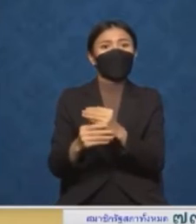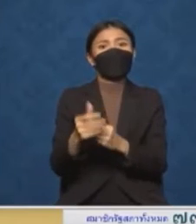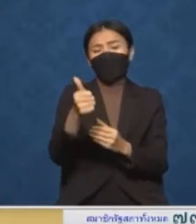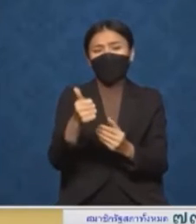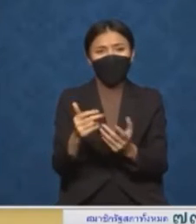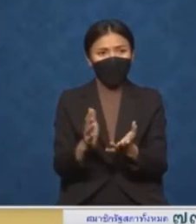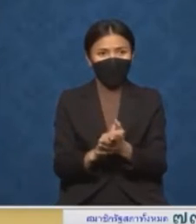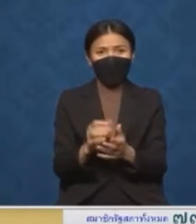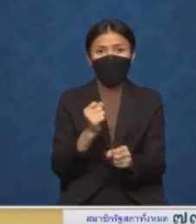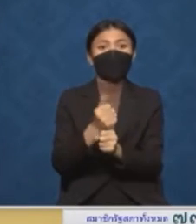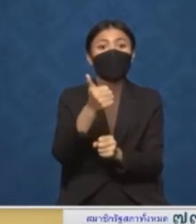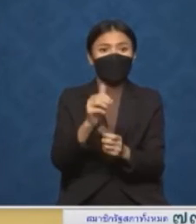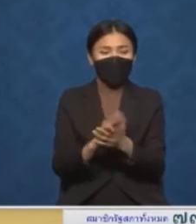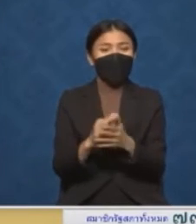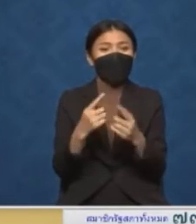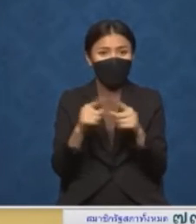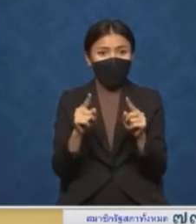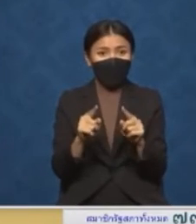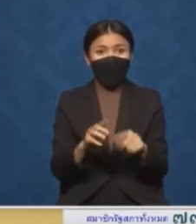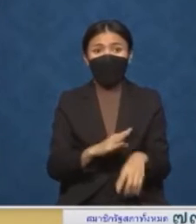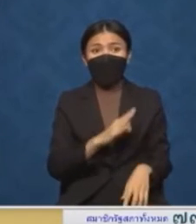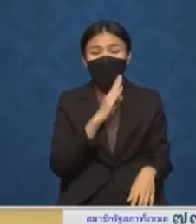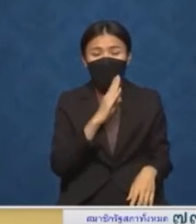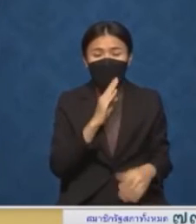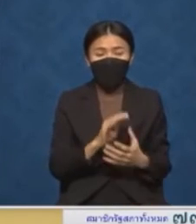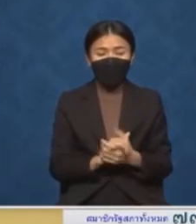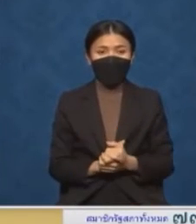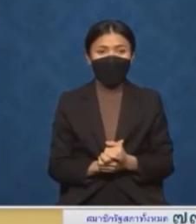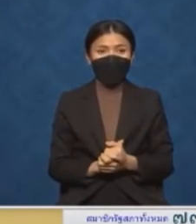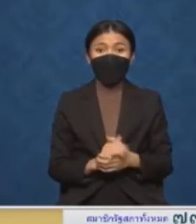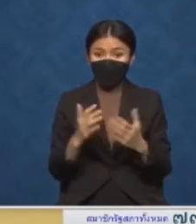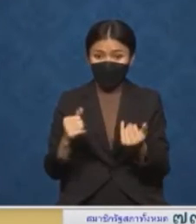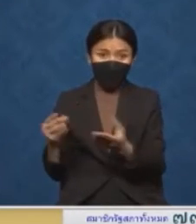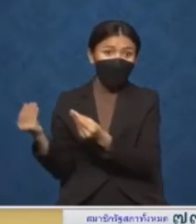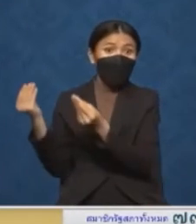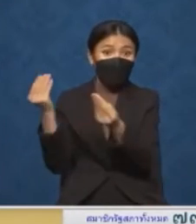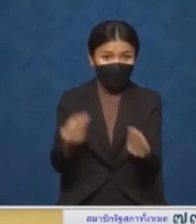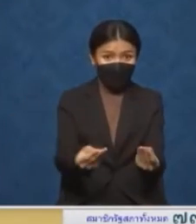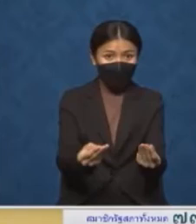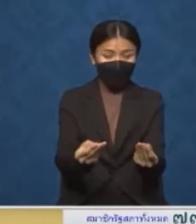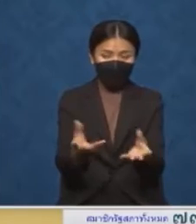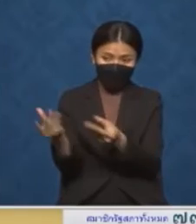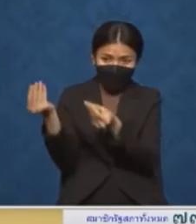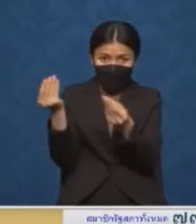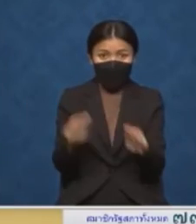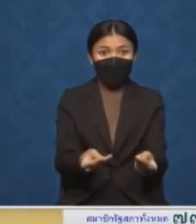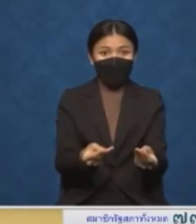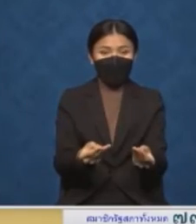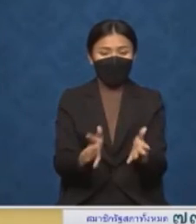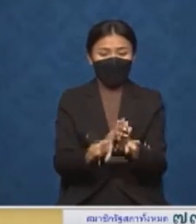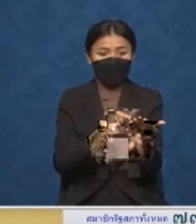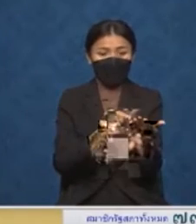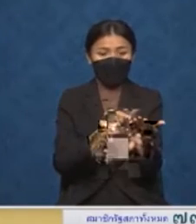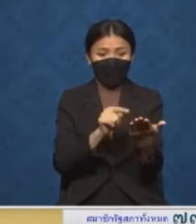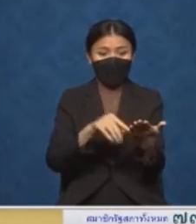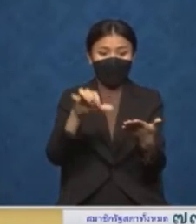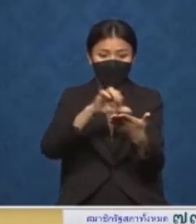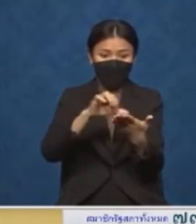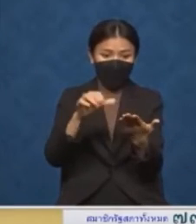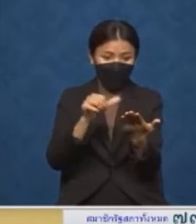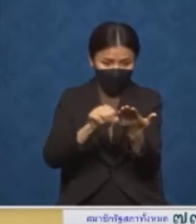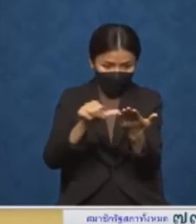ดเพียงแต่ว่าเมื่อท่านมายื่นมาให้เราแล้วเนี่ยในรายงานท่านบอกมีการแก้ไขและมี